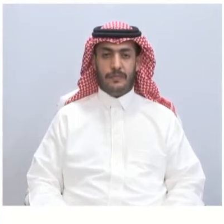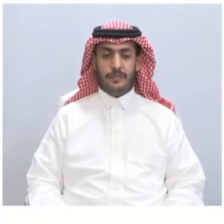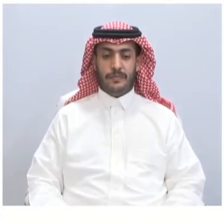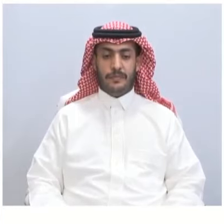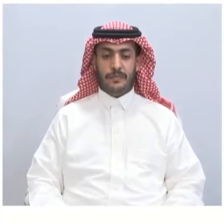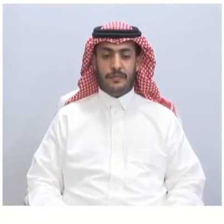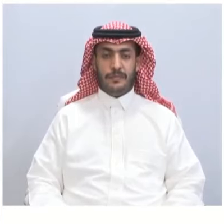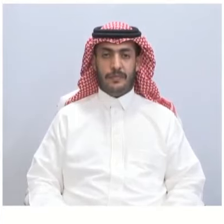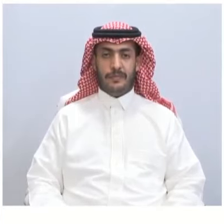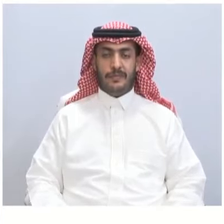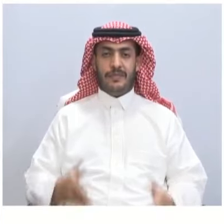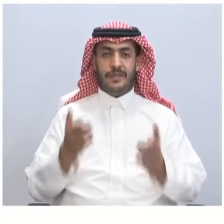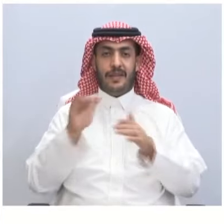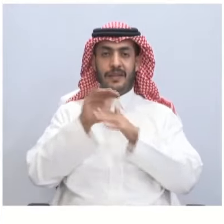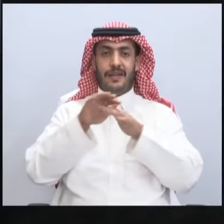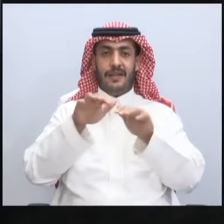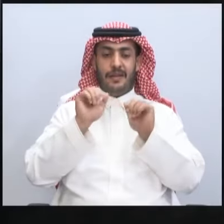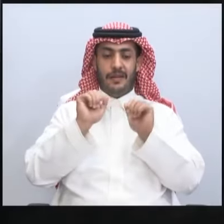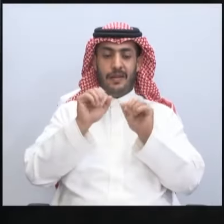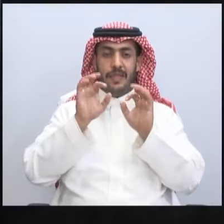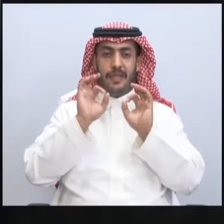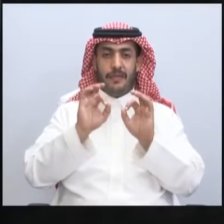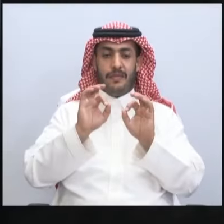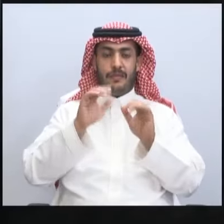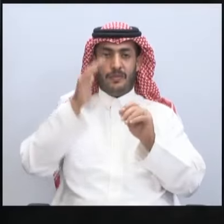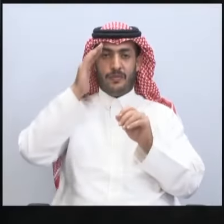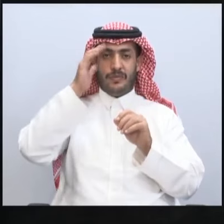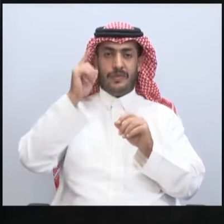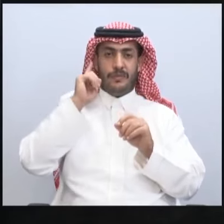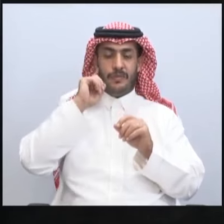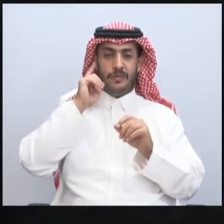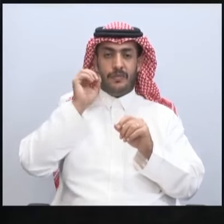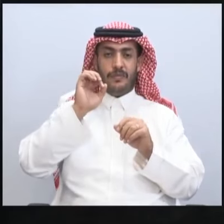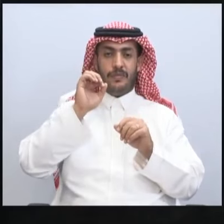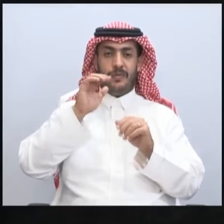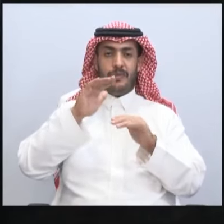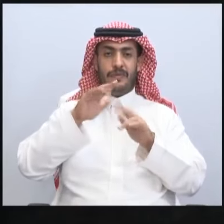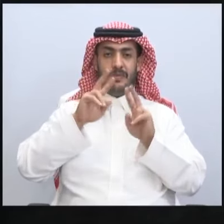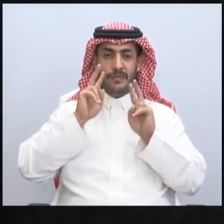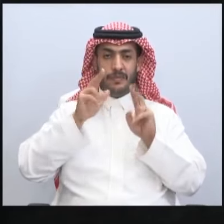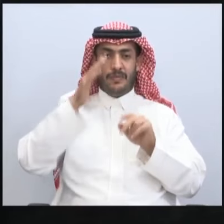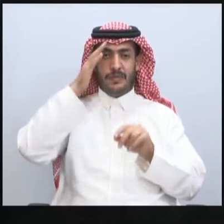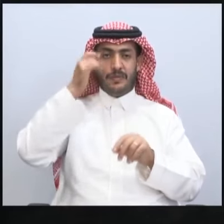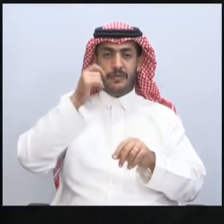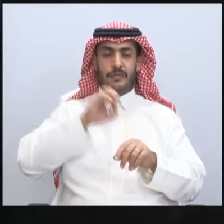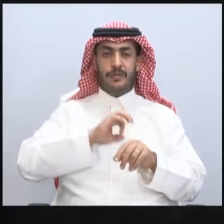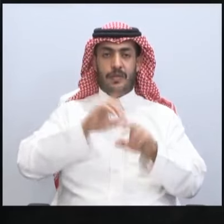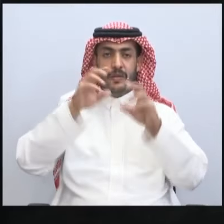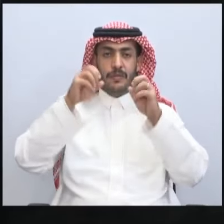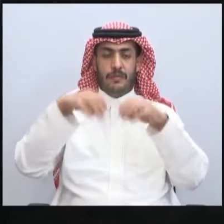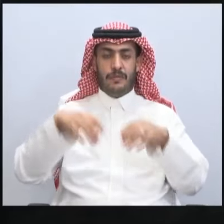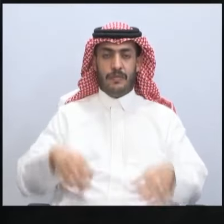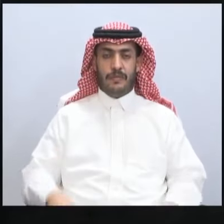مربع كذا انهينا درسنا مظاهر الطبيعيه شاكرين لكم حسن استماعكم وانصدم والسلام عليكم ورحمه